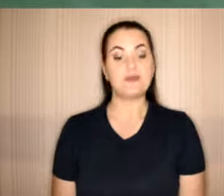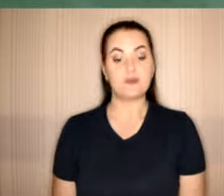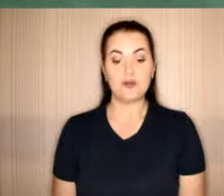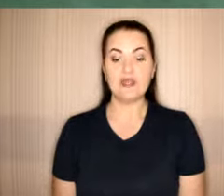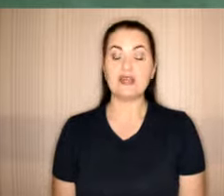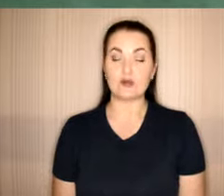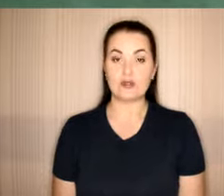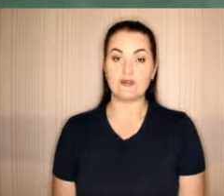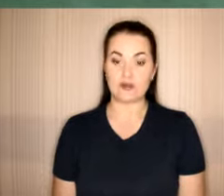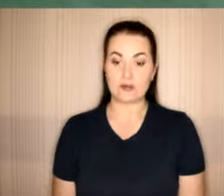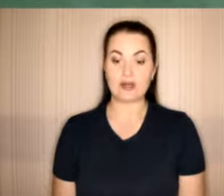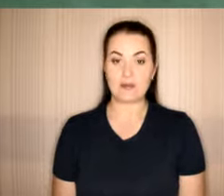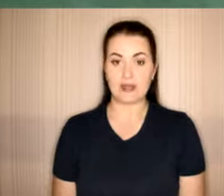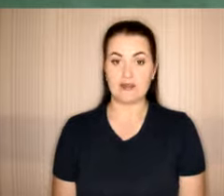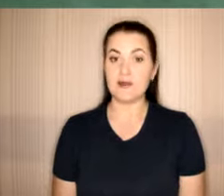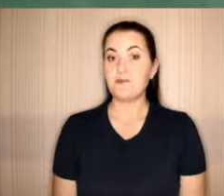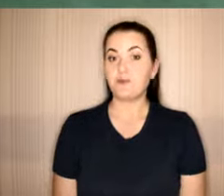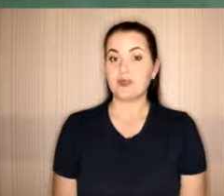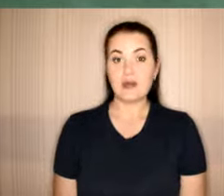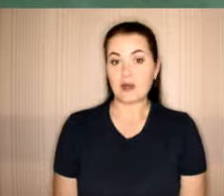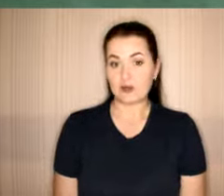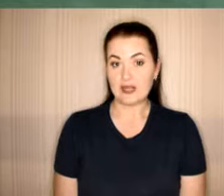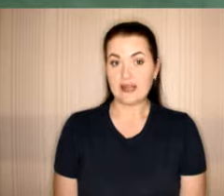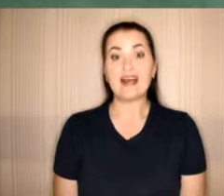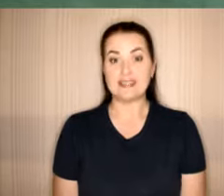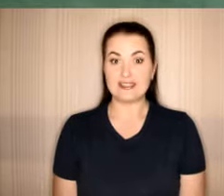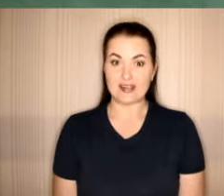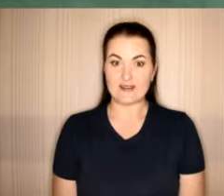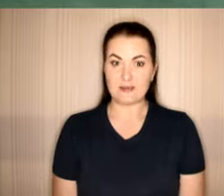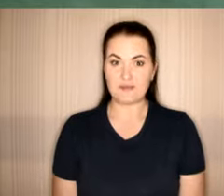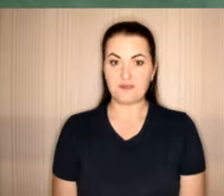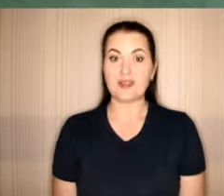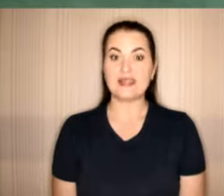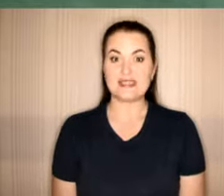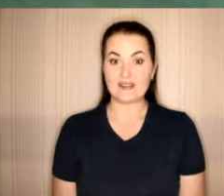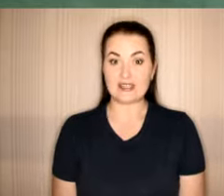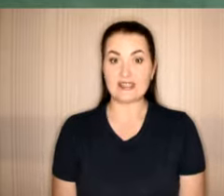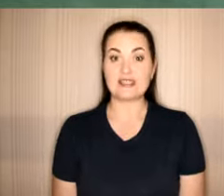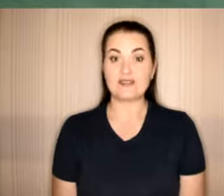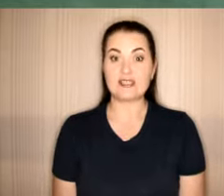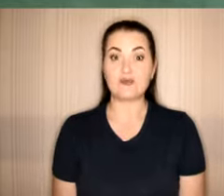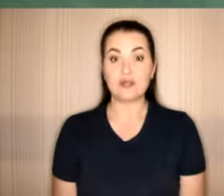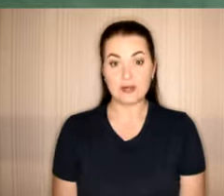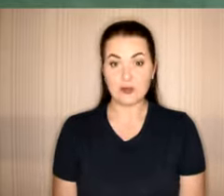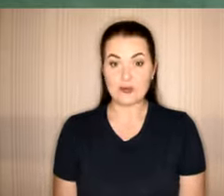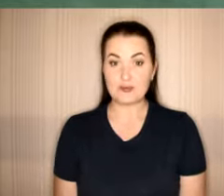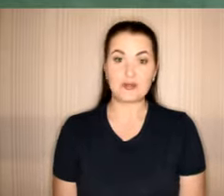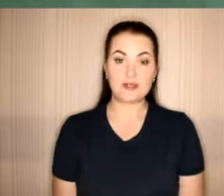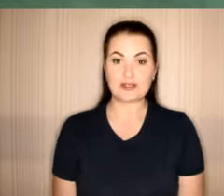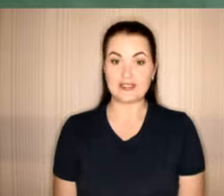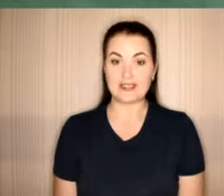тему – повні і короткі форми прикметників. Тема коротенька, але цікава. Ставте швидше